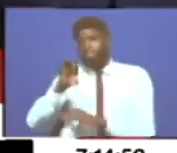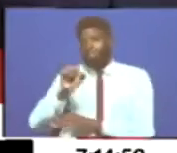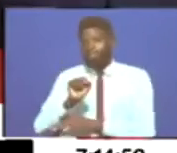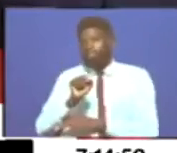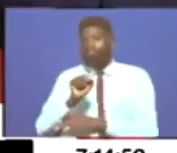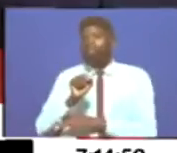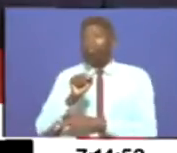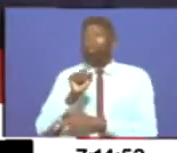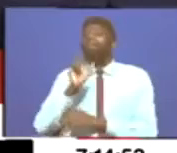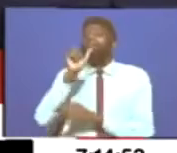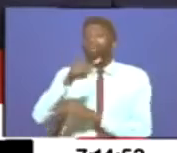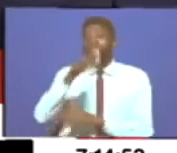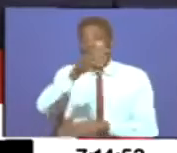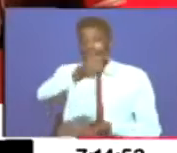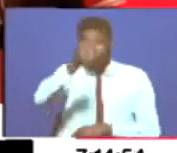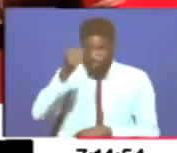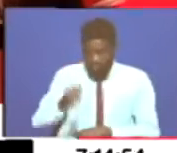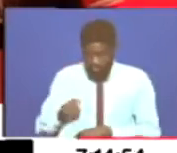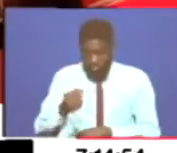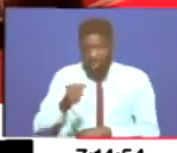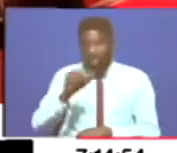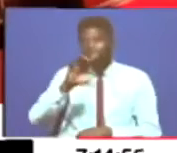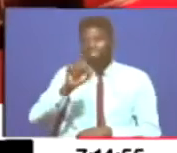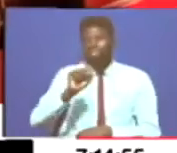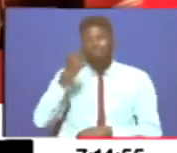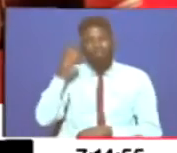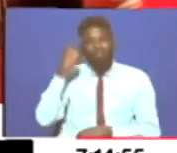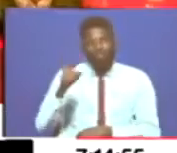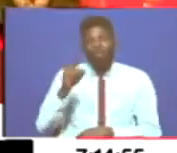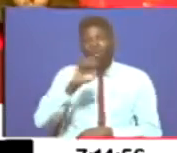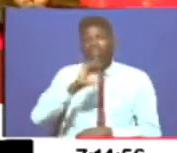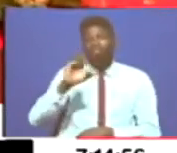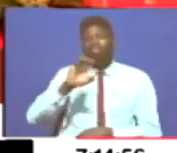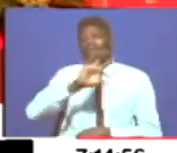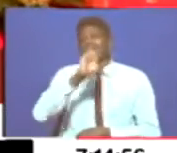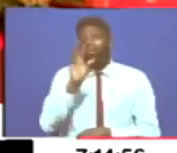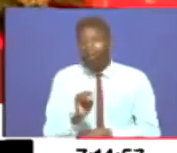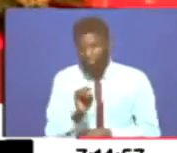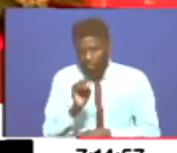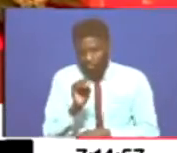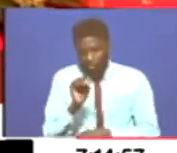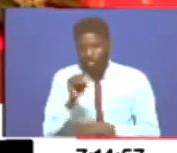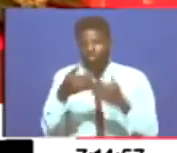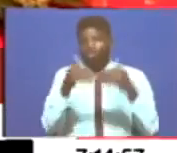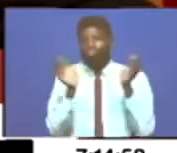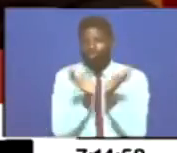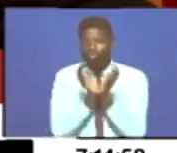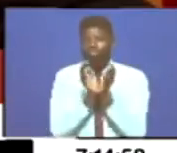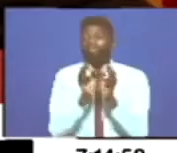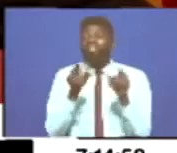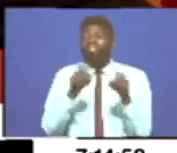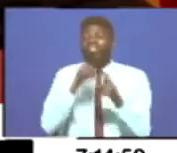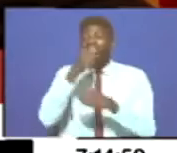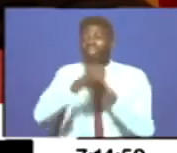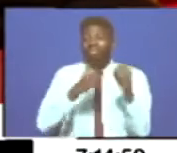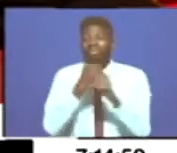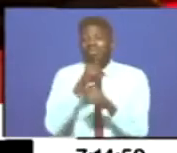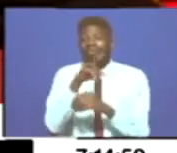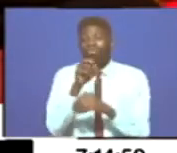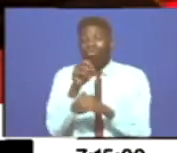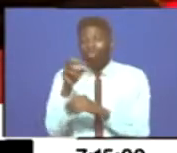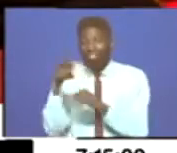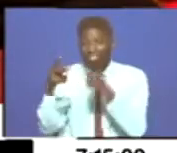waziri wa masuala ya jumuiya ya Afrika Mashariki. Mnamo mwaka 2007 aliwania kiti cha ubunge cha Kuria